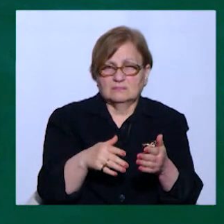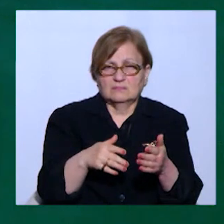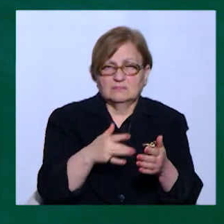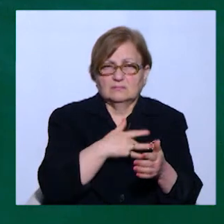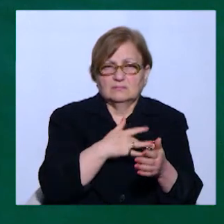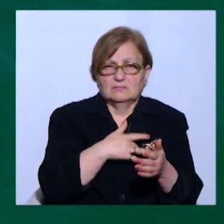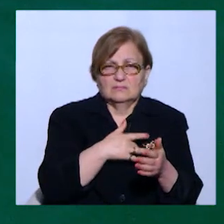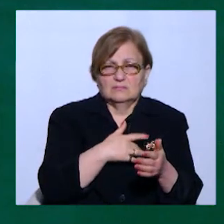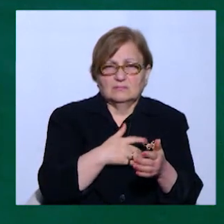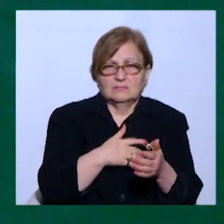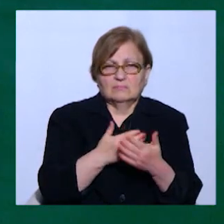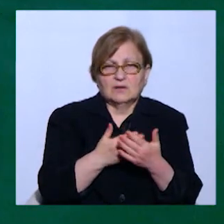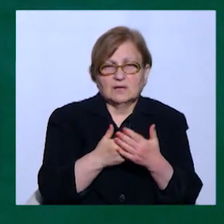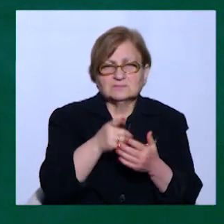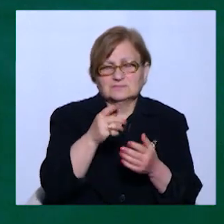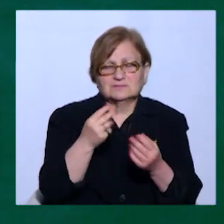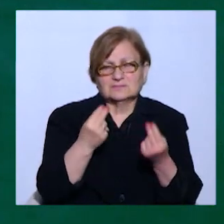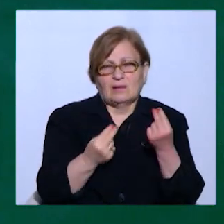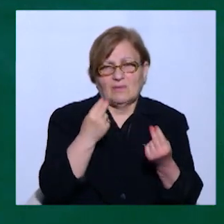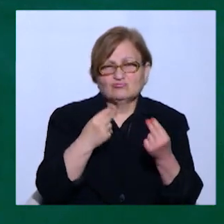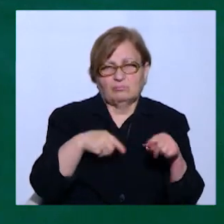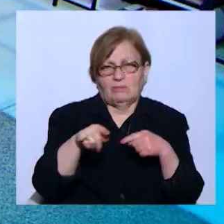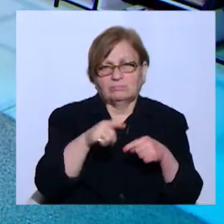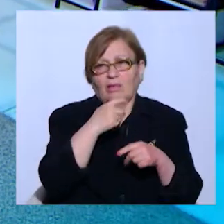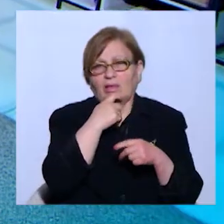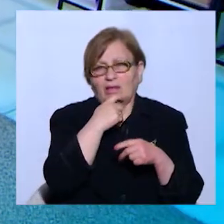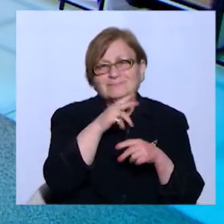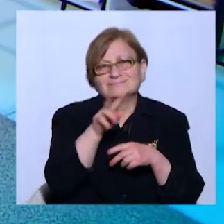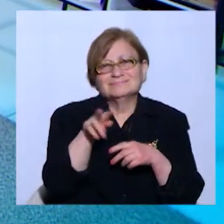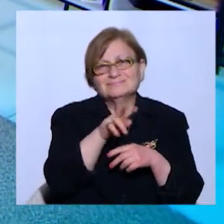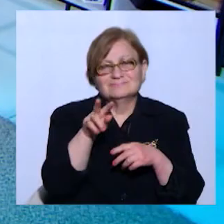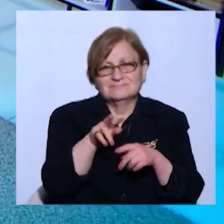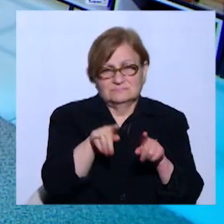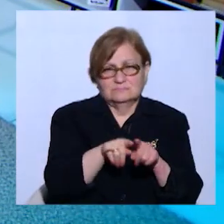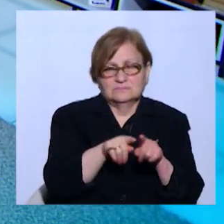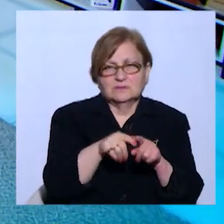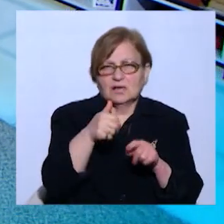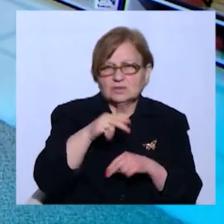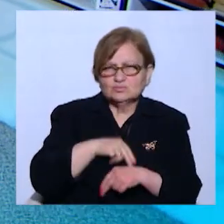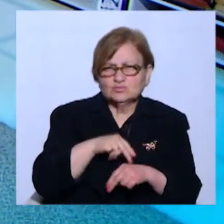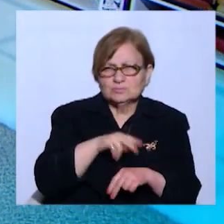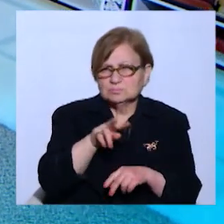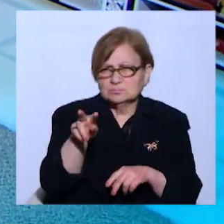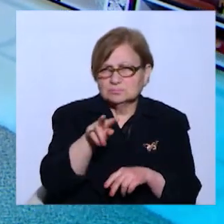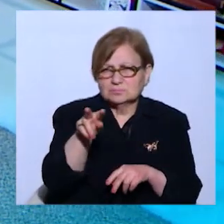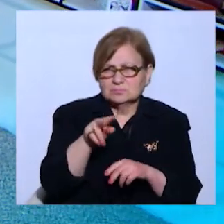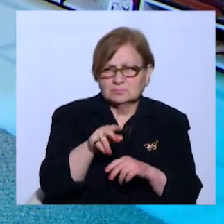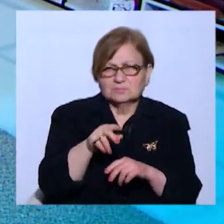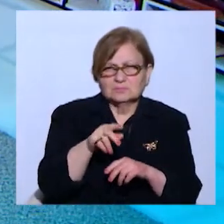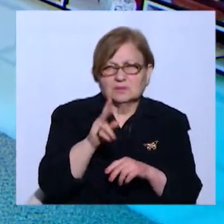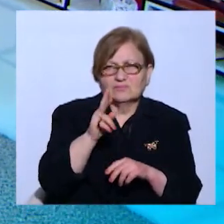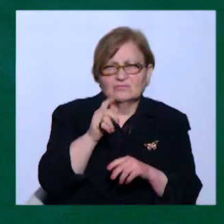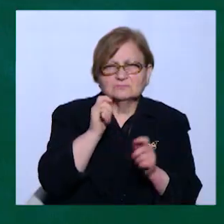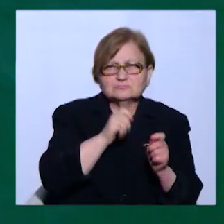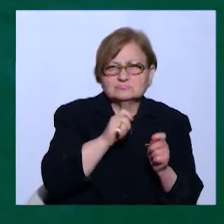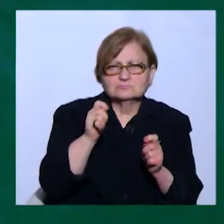რა შევადო რომ კარგ თამაშს რო უყურებდე ფეხბურთისას, ან როგორ ხედავდე, როგორ კარგად შრომობს ადამიანი, თქვათ რაღაცა ხარატია თუ